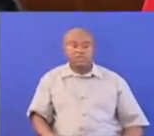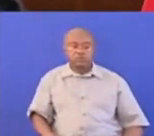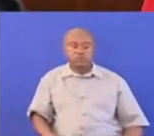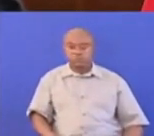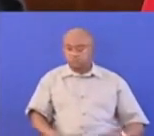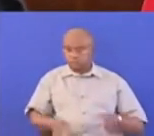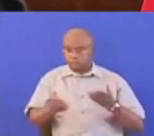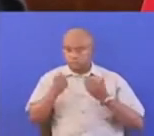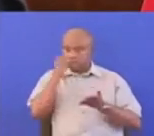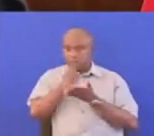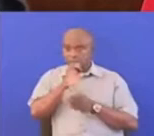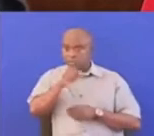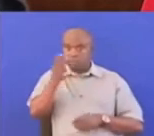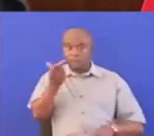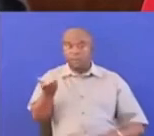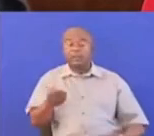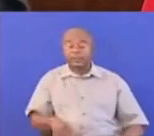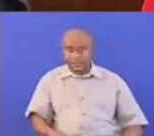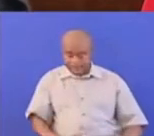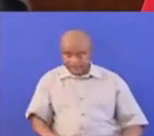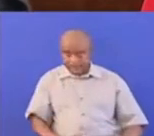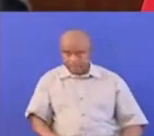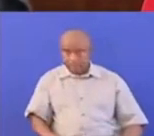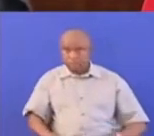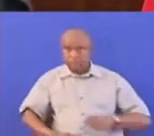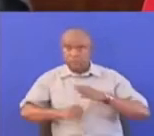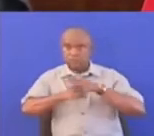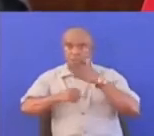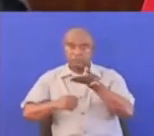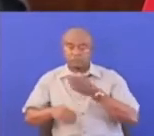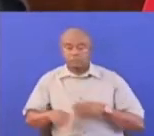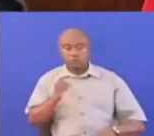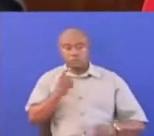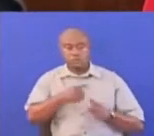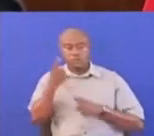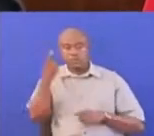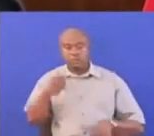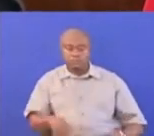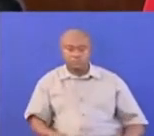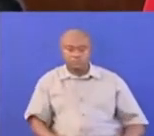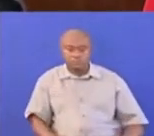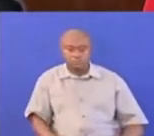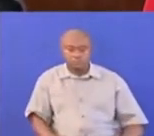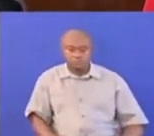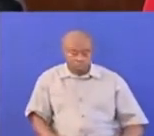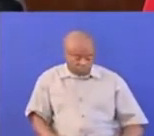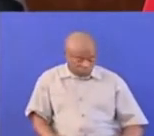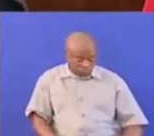kwamba maazimio yote mawili ninayaunga mkono kwa 100%.